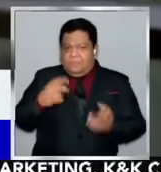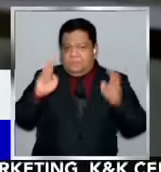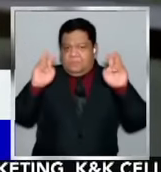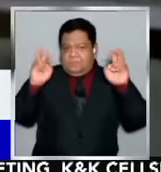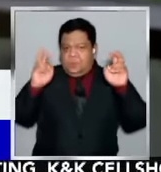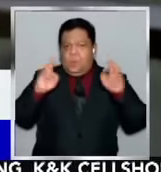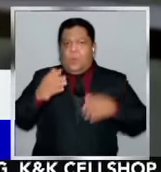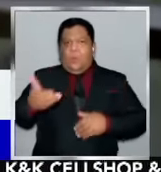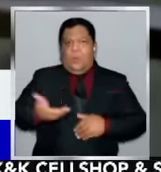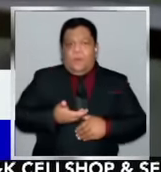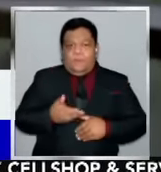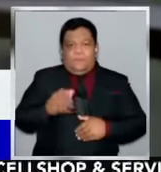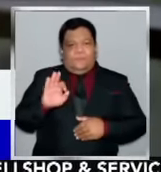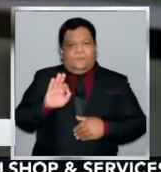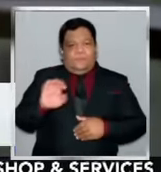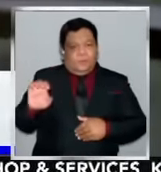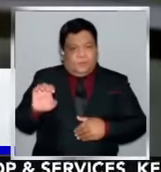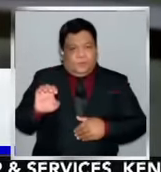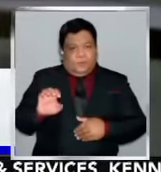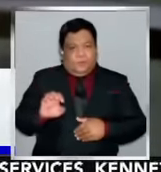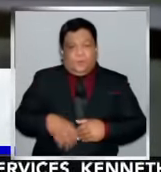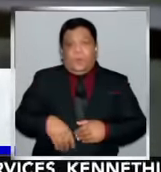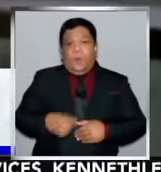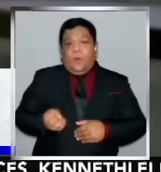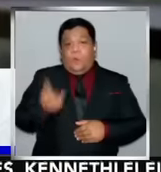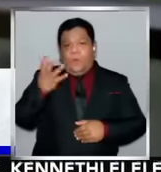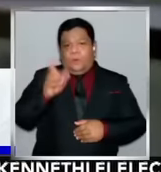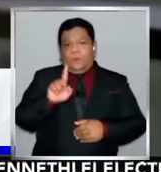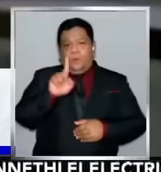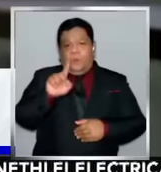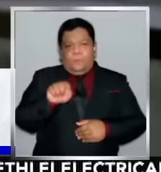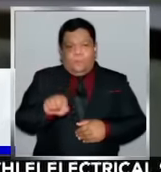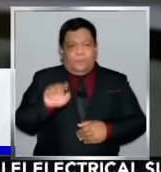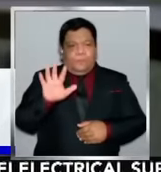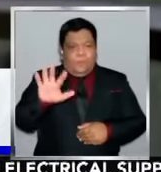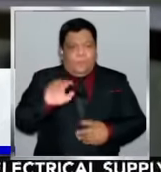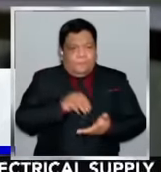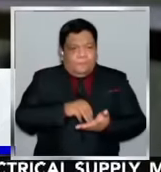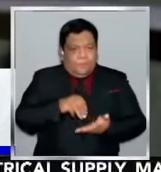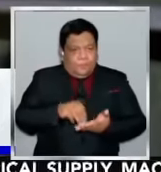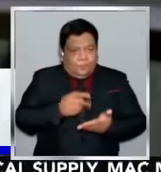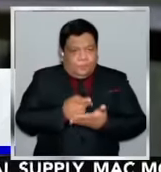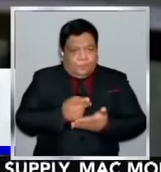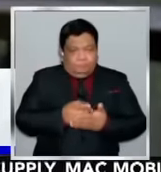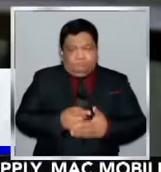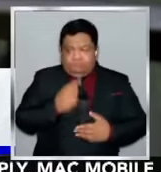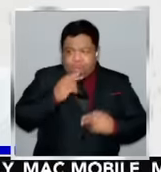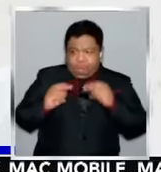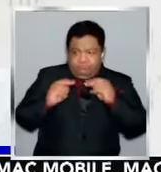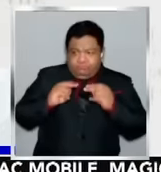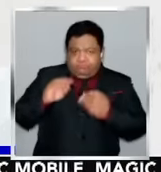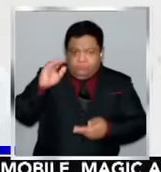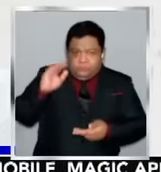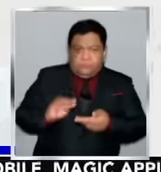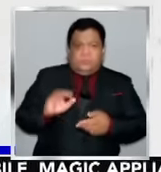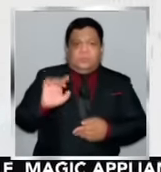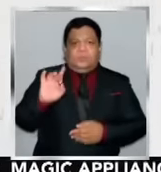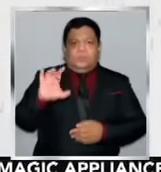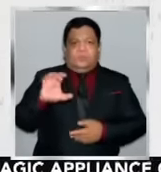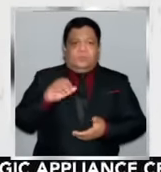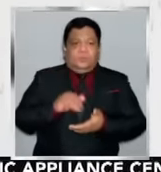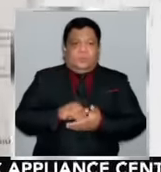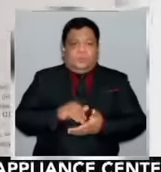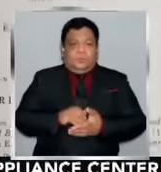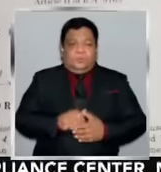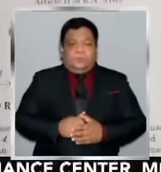4, welcome fee na 1.5 million. Then nag-negotiate si Kerwin na ibabato sa 800,000. Nagbigay pa raw si